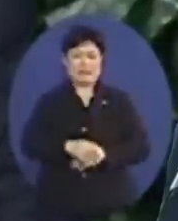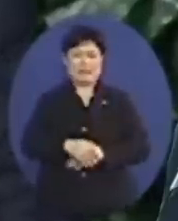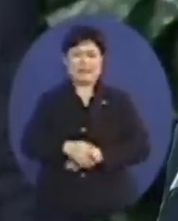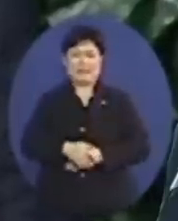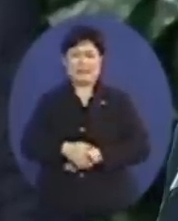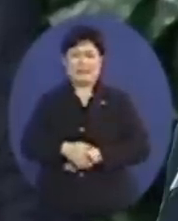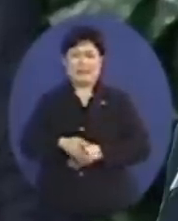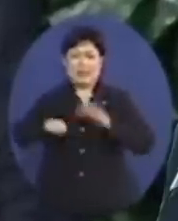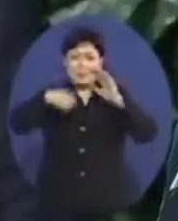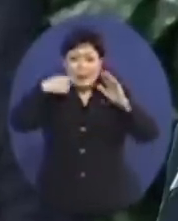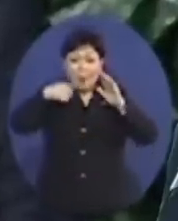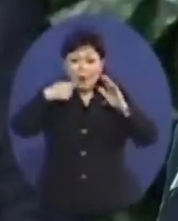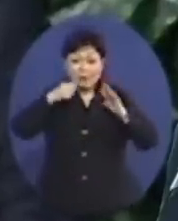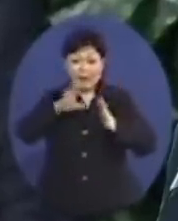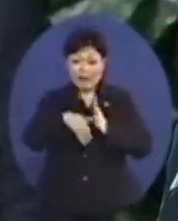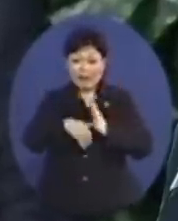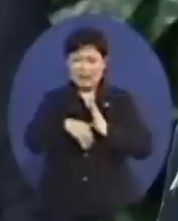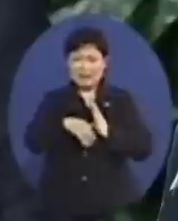아, 밥을 먹는데 뭐